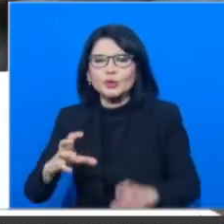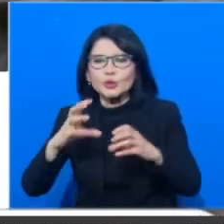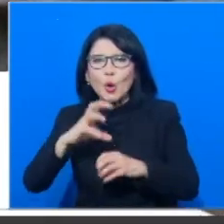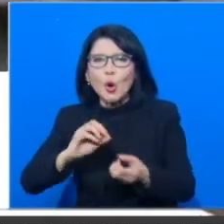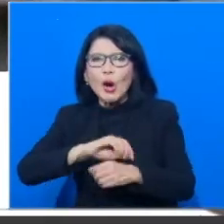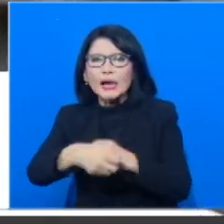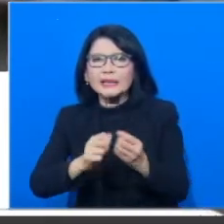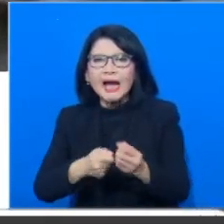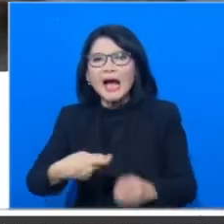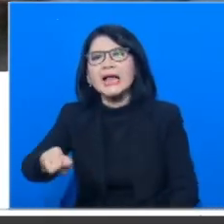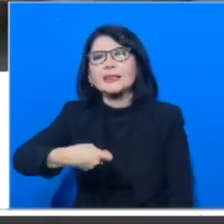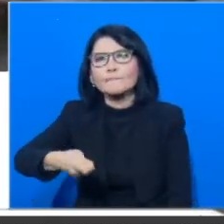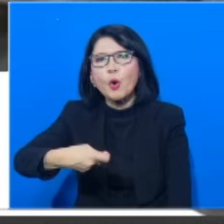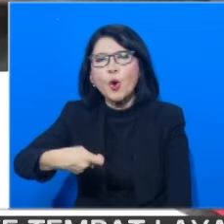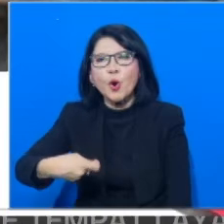terigu, ada